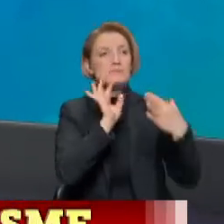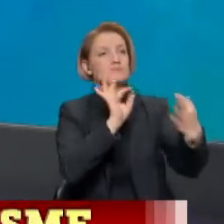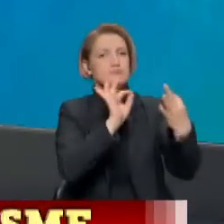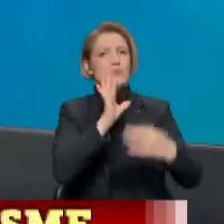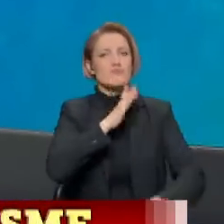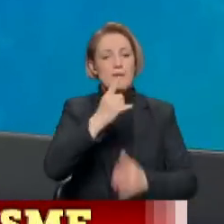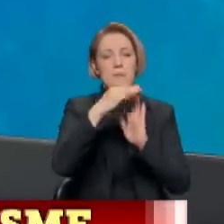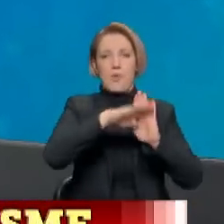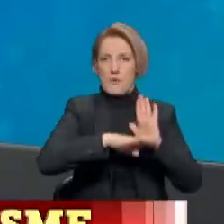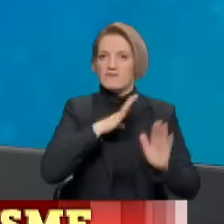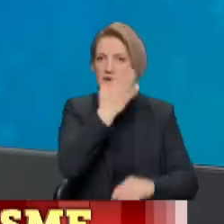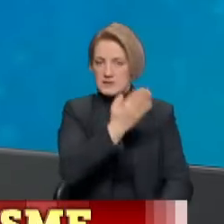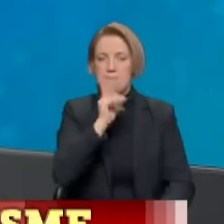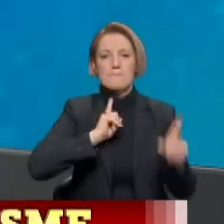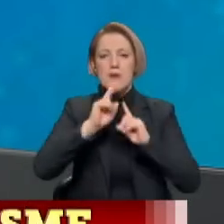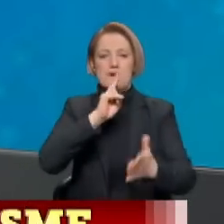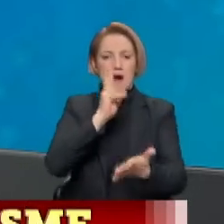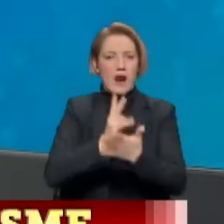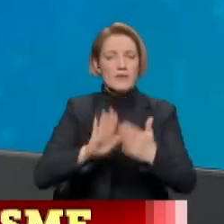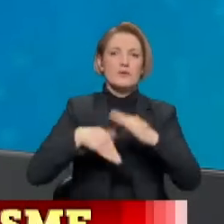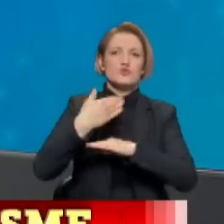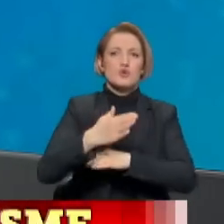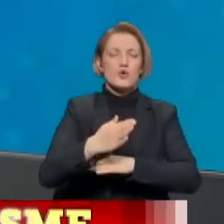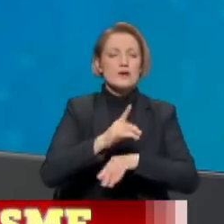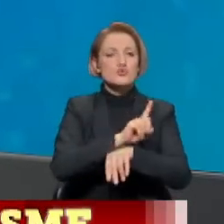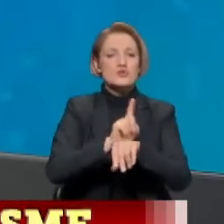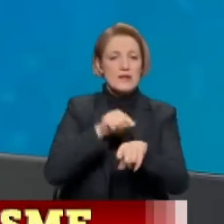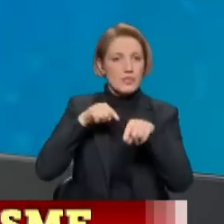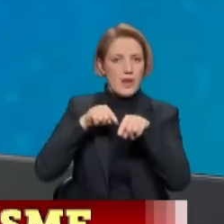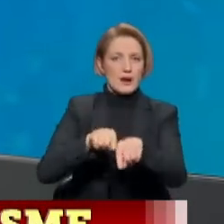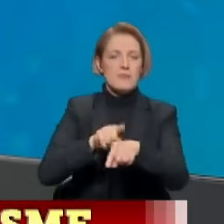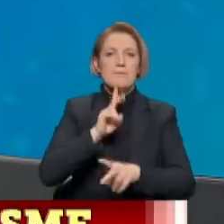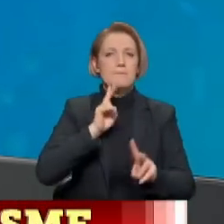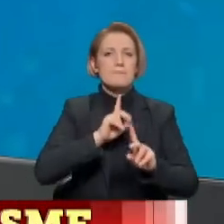vardı, programı vardı ve mahkeme kararının ardından süreci takip etti.